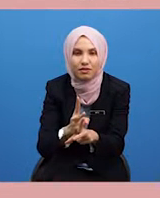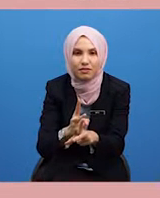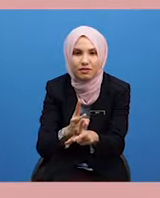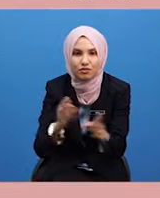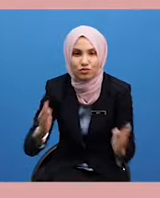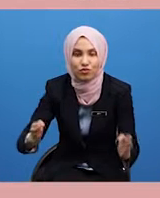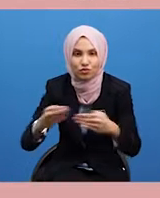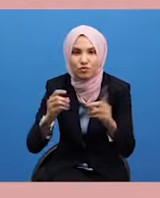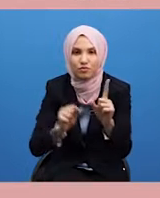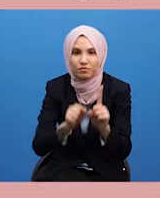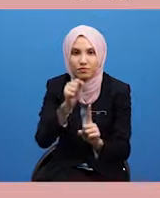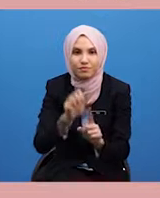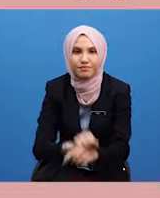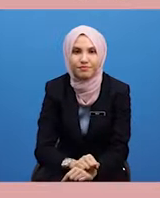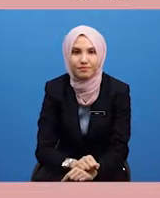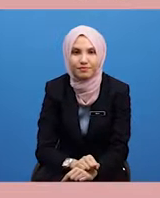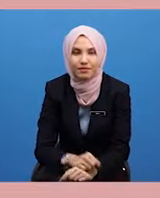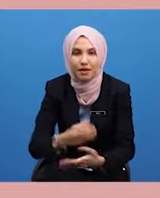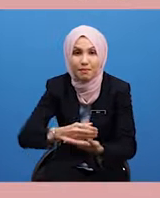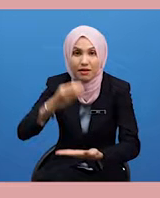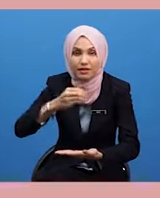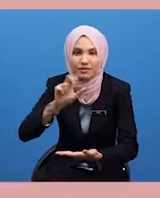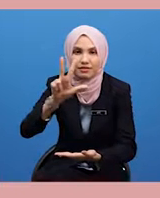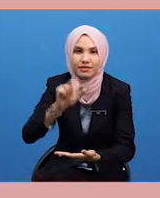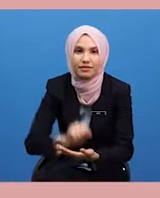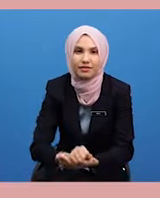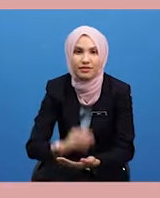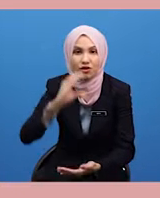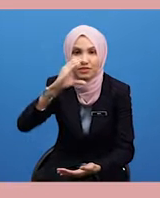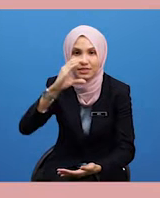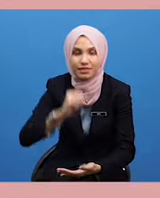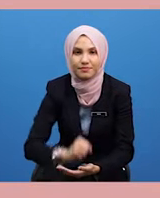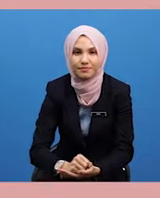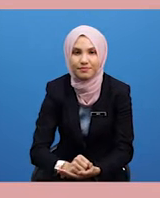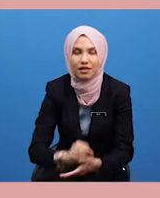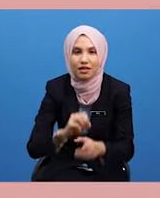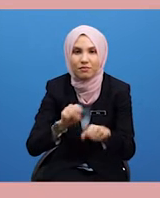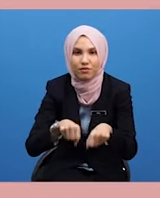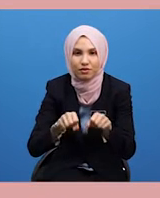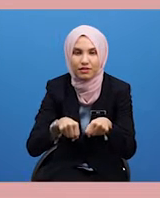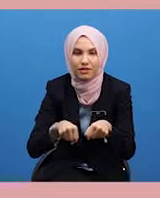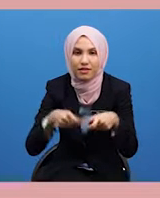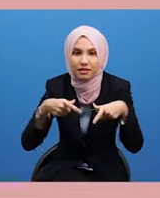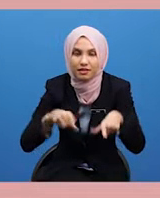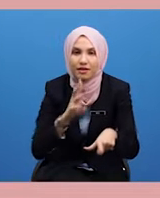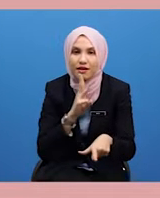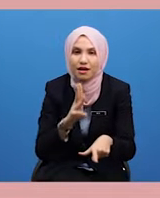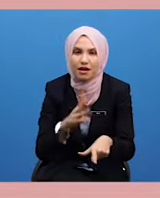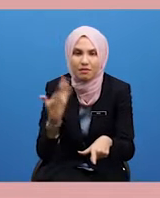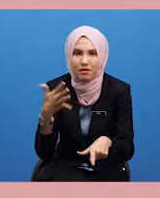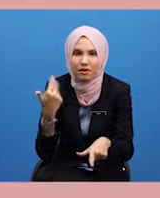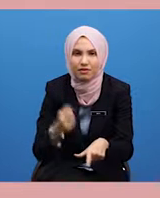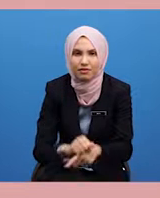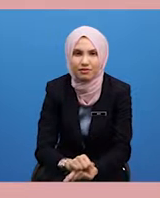bilik. Bagi bekas yang ketiga atau C, anda boleh letak air didih